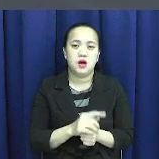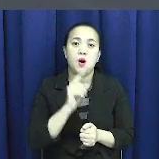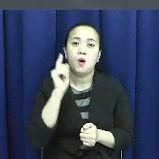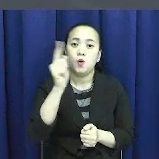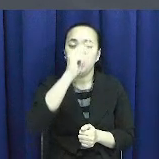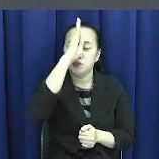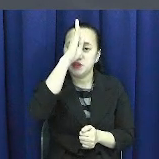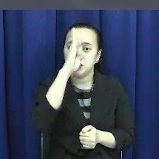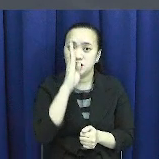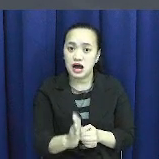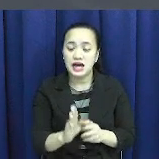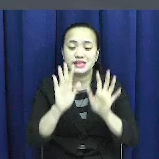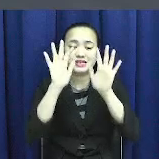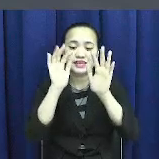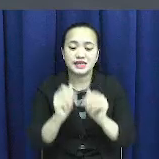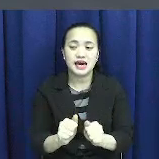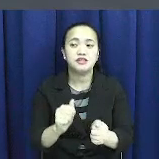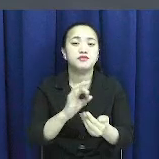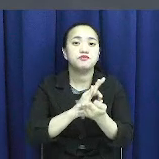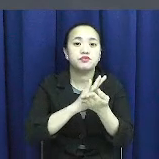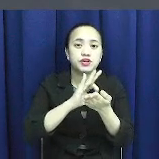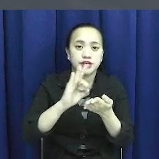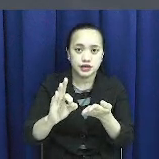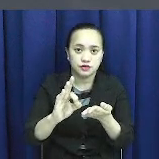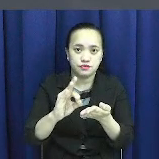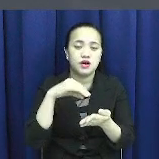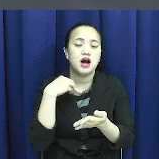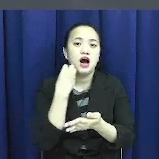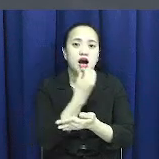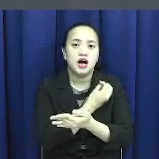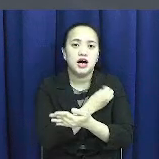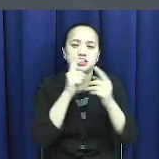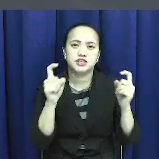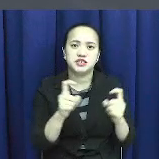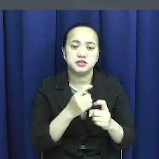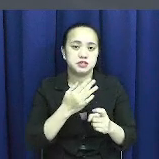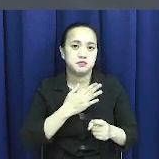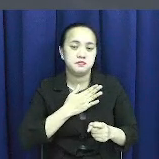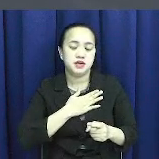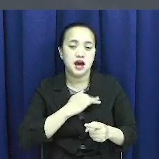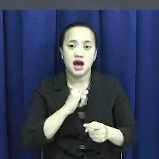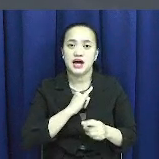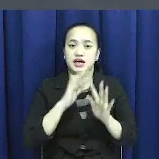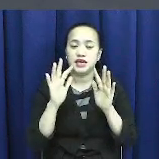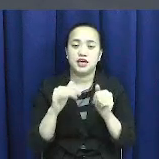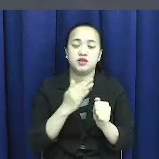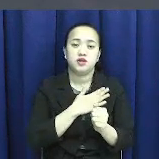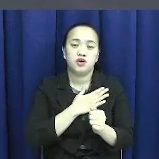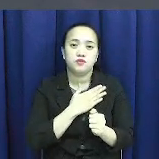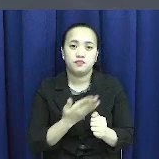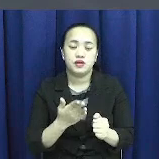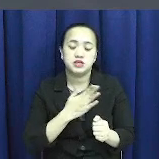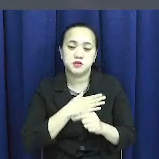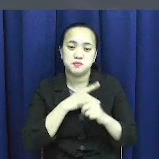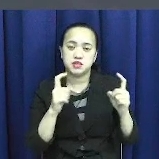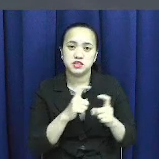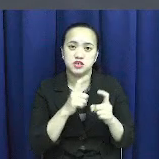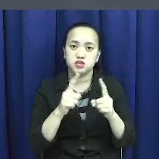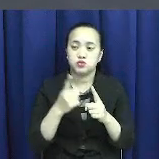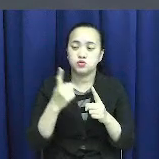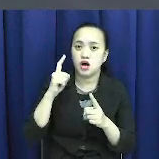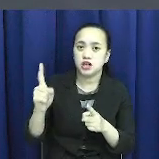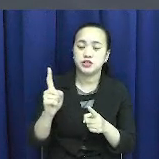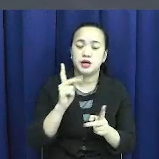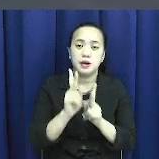You see, hindi po pwede yun, mga kapatid. Ako, pwede ako mag-confess ng aking kasalanan kay Sir Christian